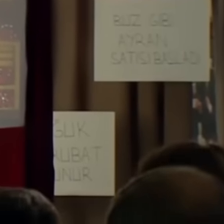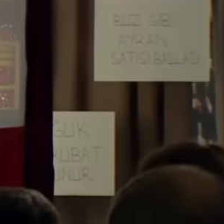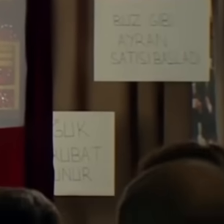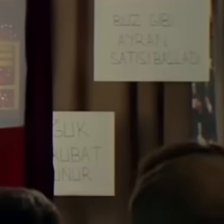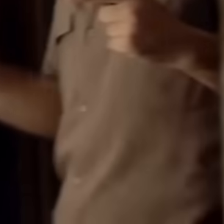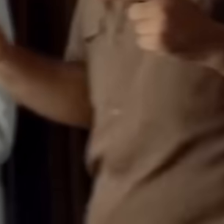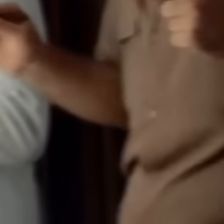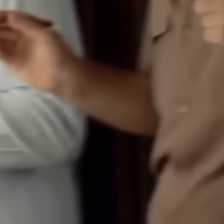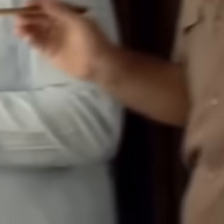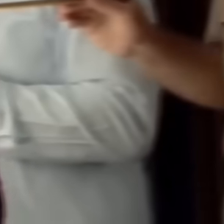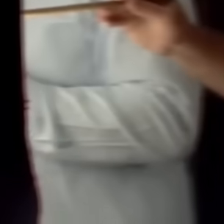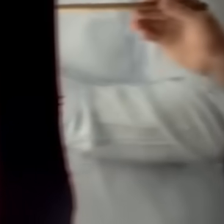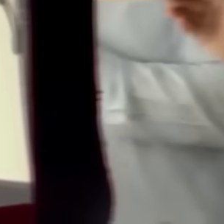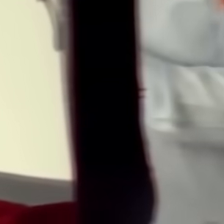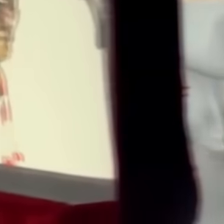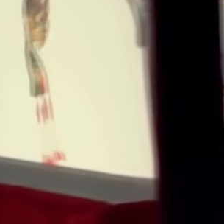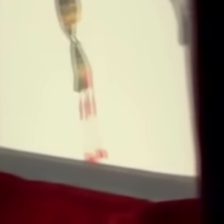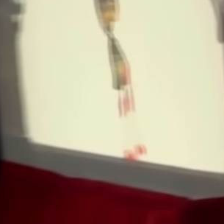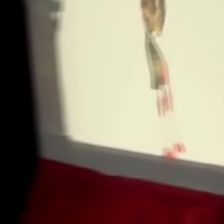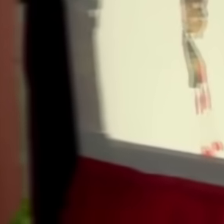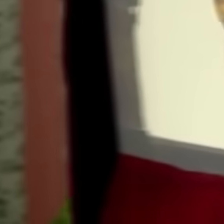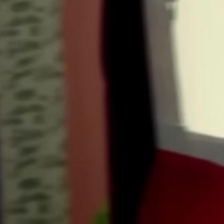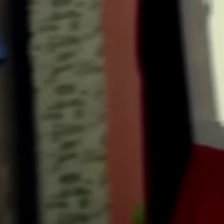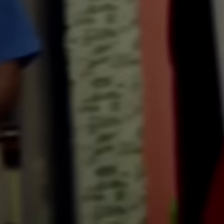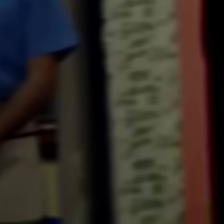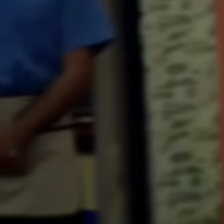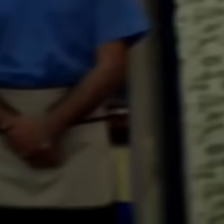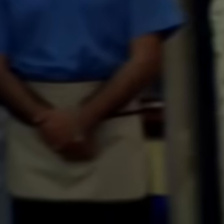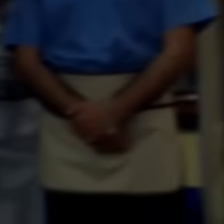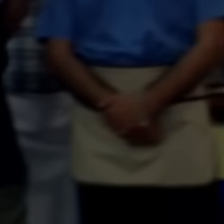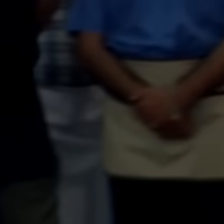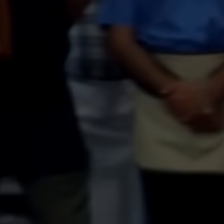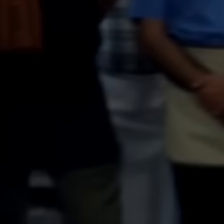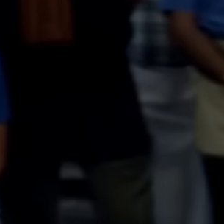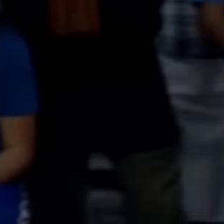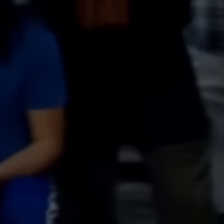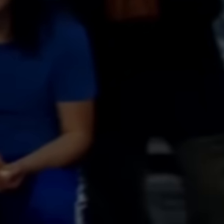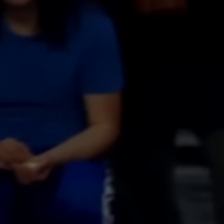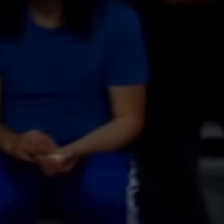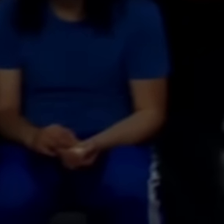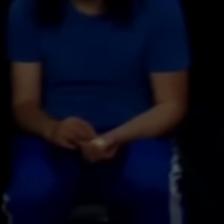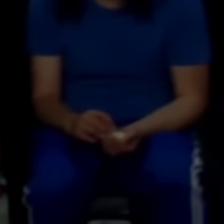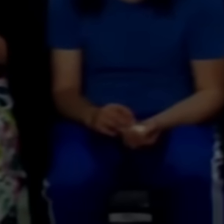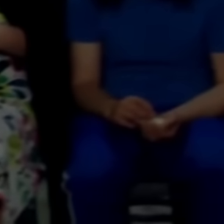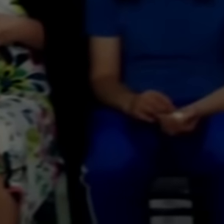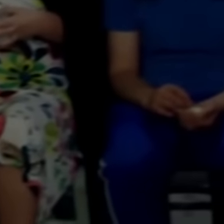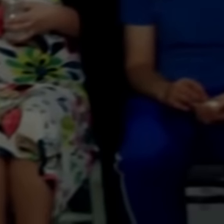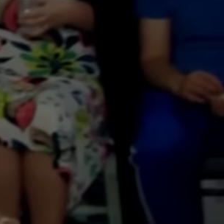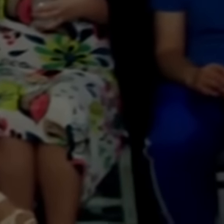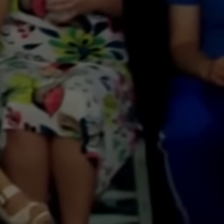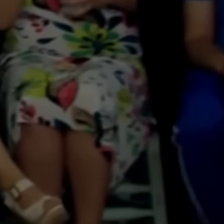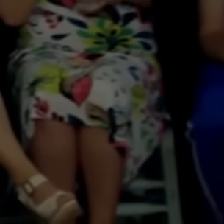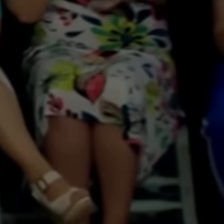sefayı merdan. Layindir, haindir, münafıktır, bir edeptir şeytan. Şeytanın dinsizliğine, Rahman'ın birliğine